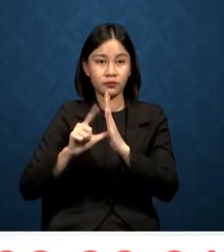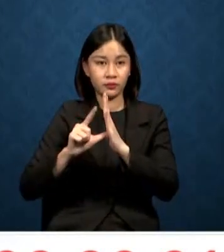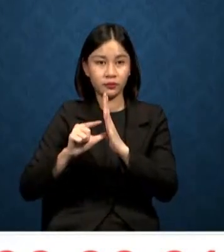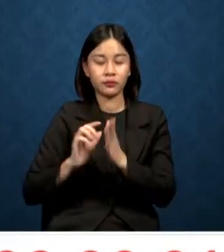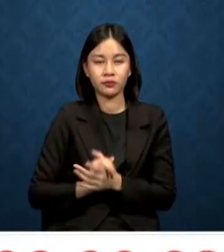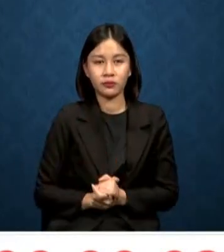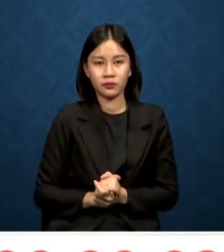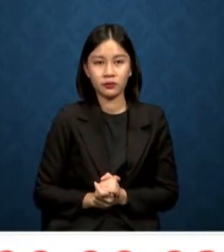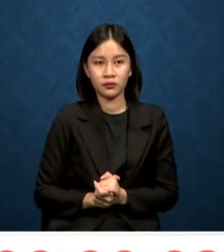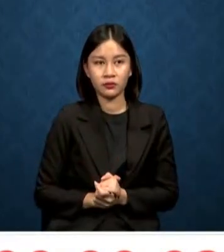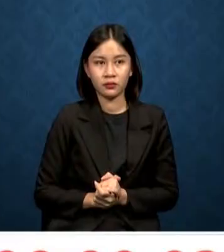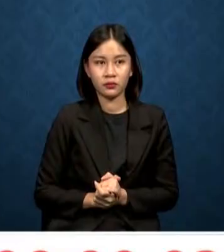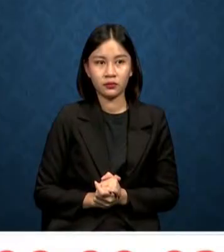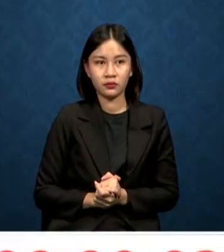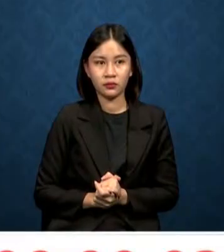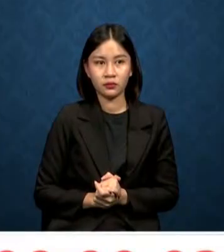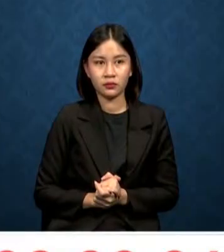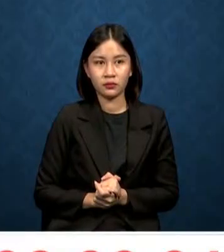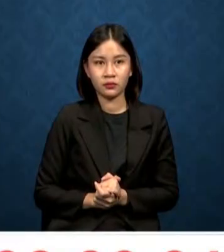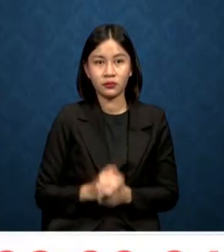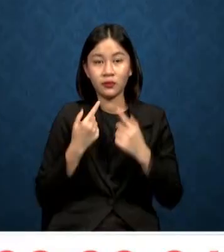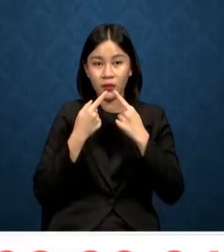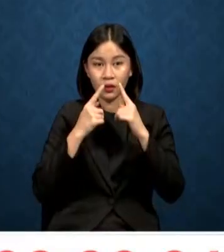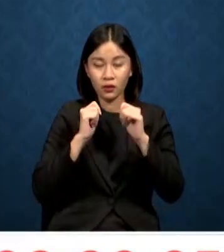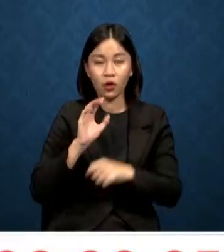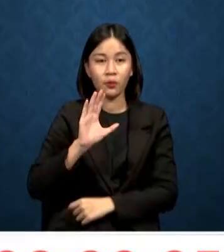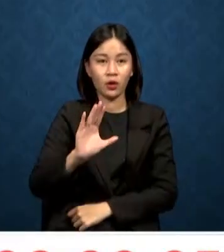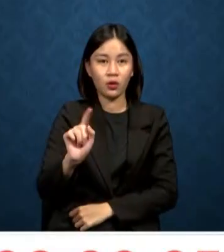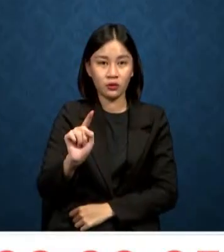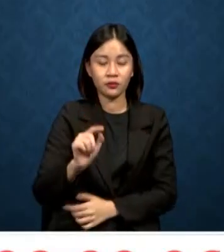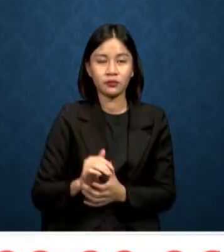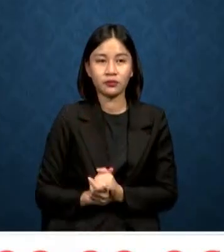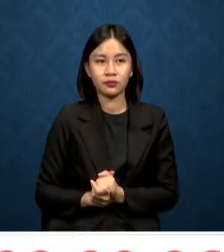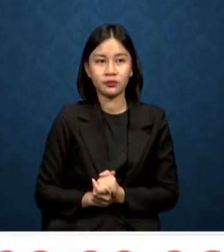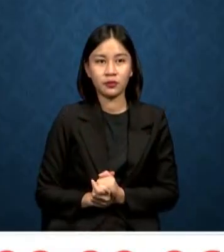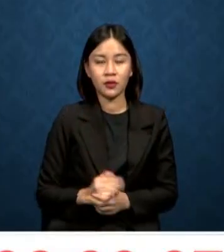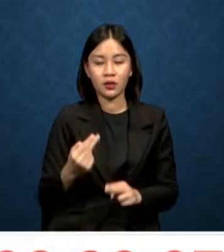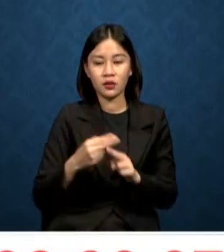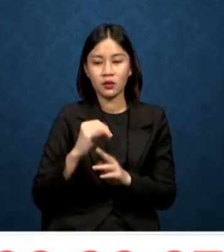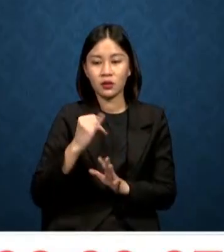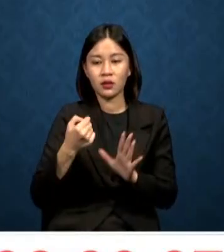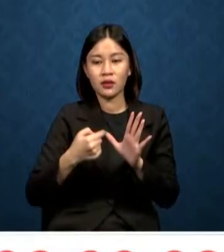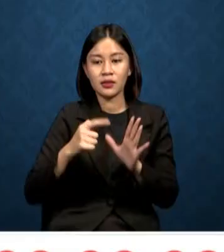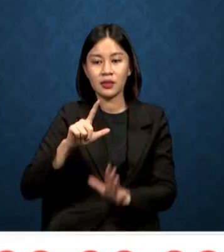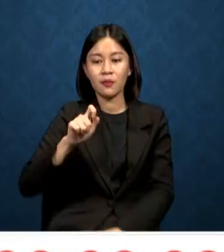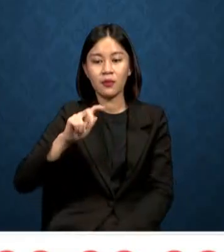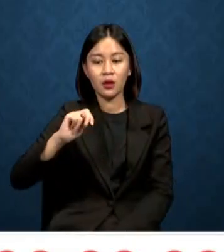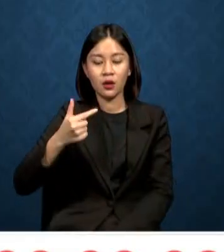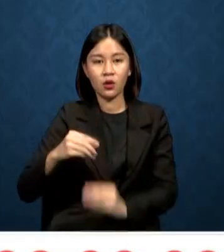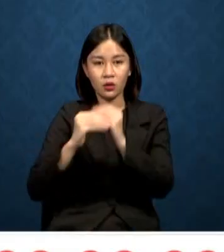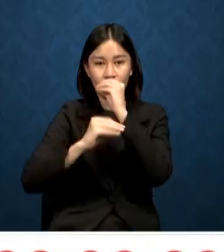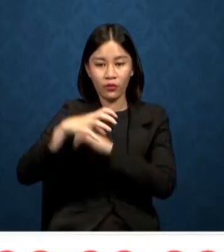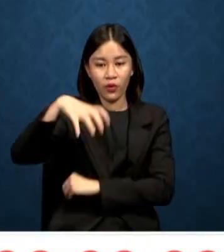ครับก็ตอบคำถามของท่านจำลองนะครับทางสำนักงานเราก็ต